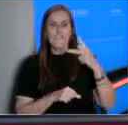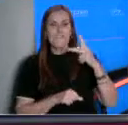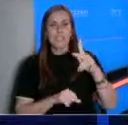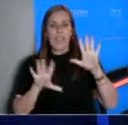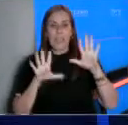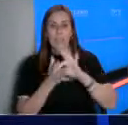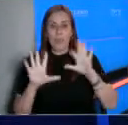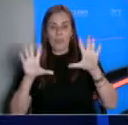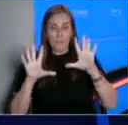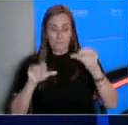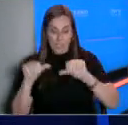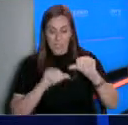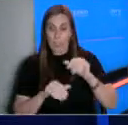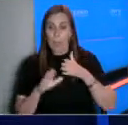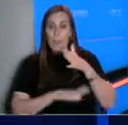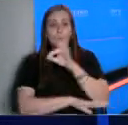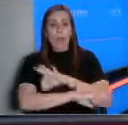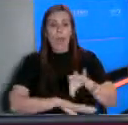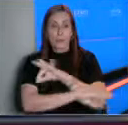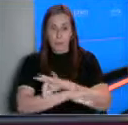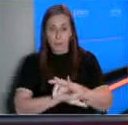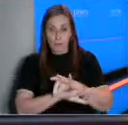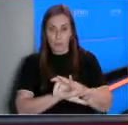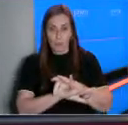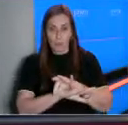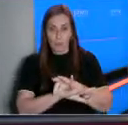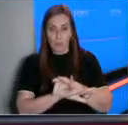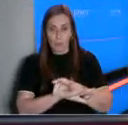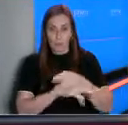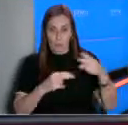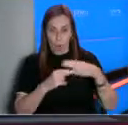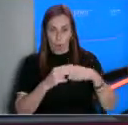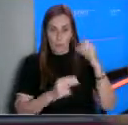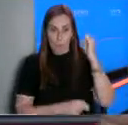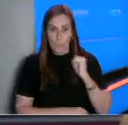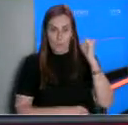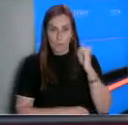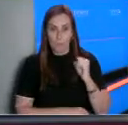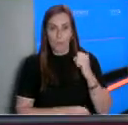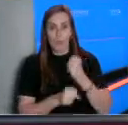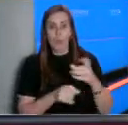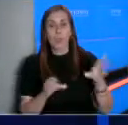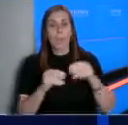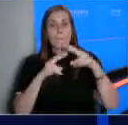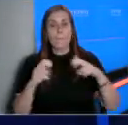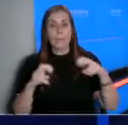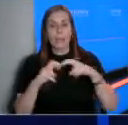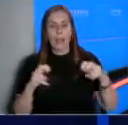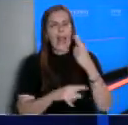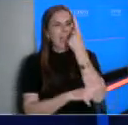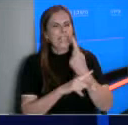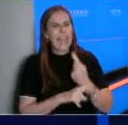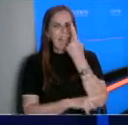10 יחידות פיזיקה. והם פנו למהנדסים של סדמה, אוקיי, שזה ליד מצפה זה רפאל, והם עשו איתם מחקר על מעוף